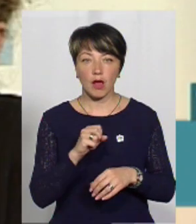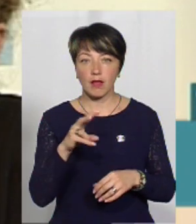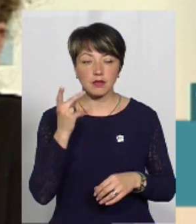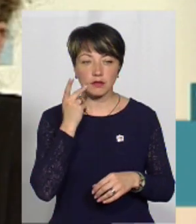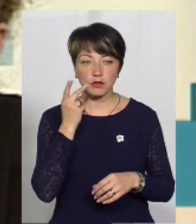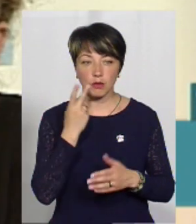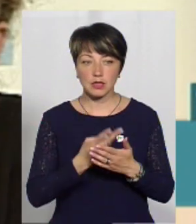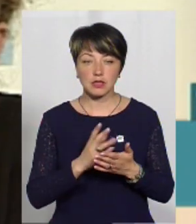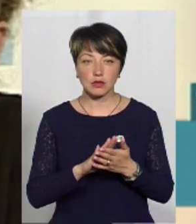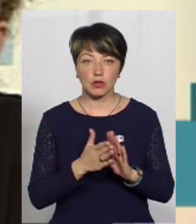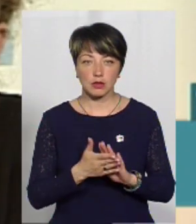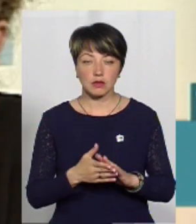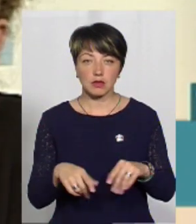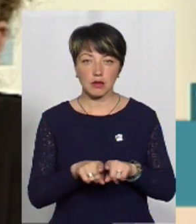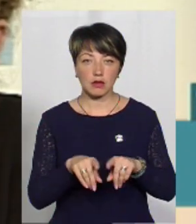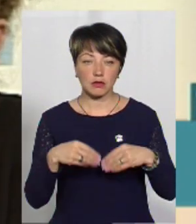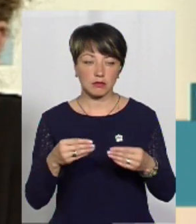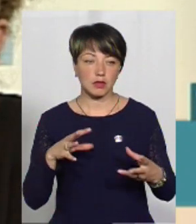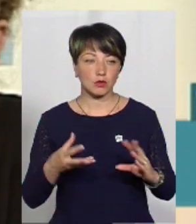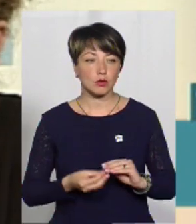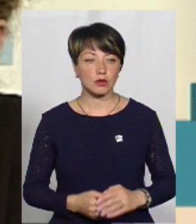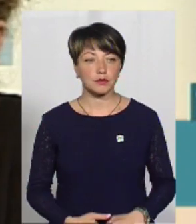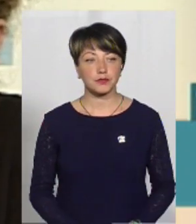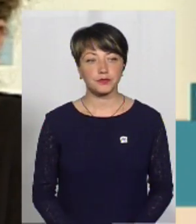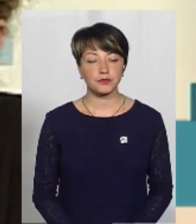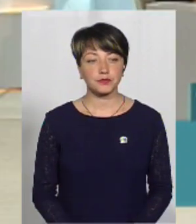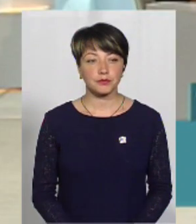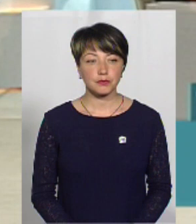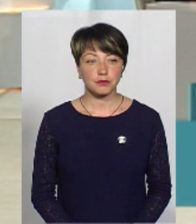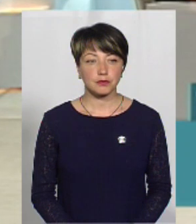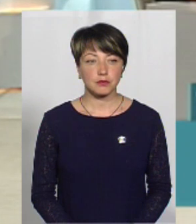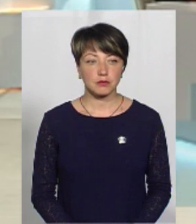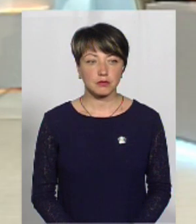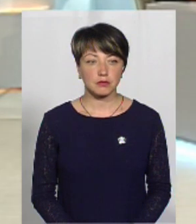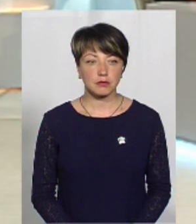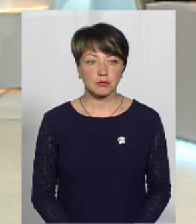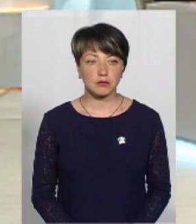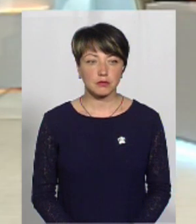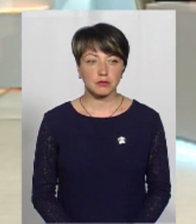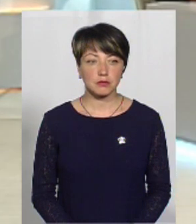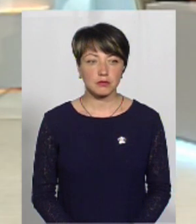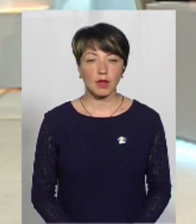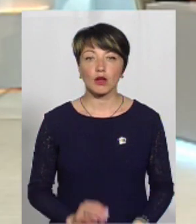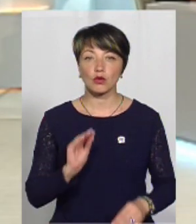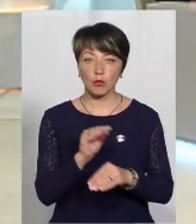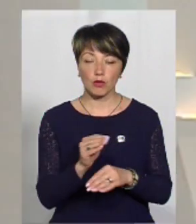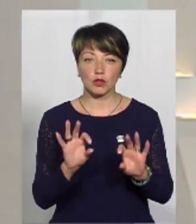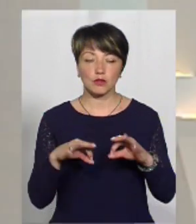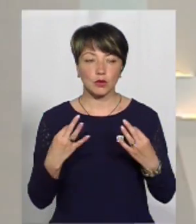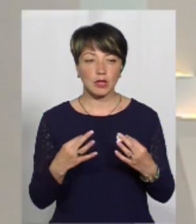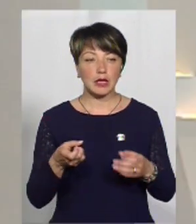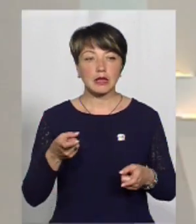як показала ця ситуація, воно дало той результат, який треба. На жаль. Я ще додам. Да,